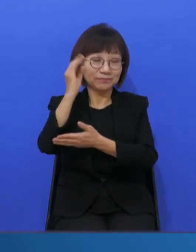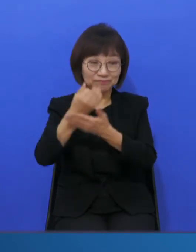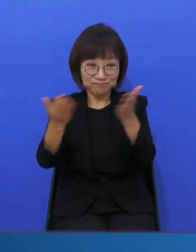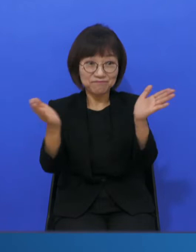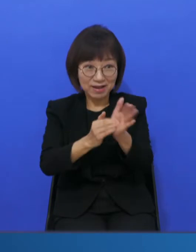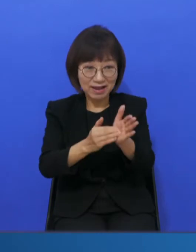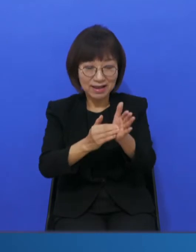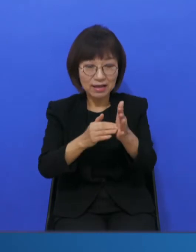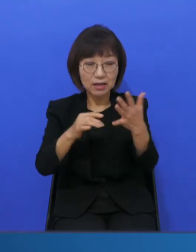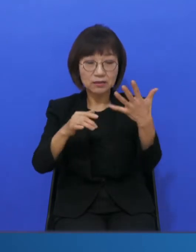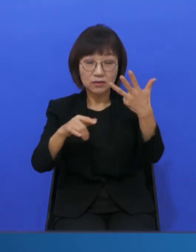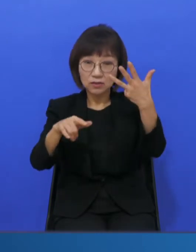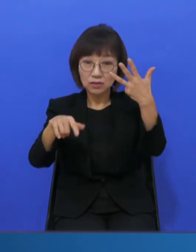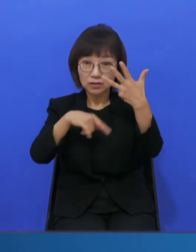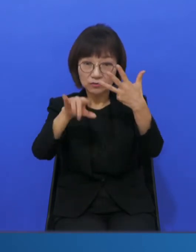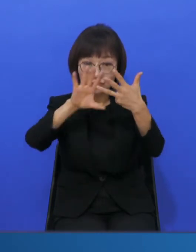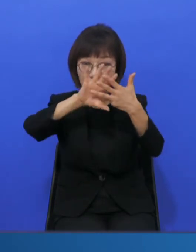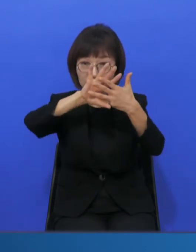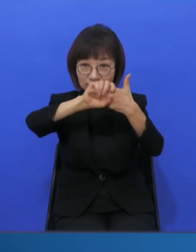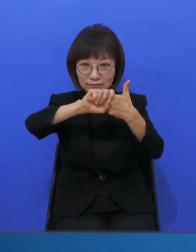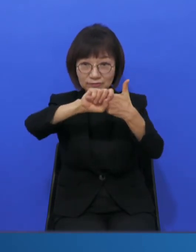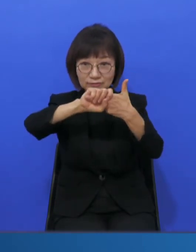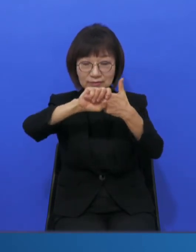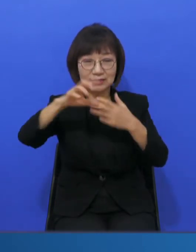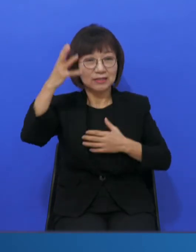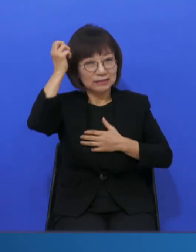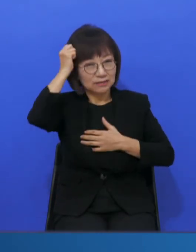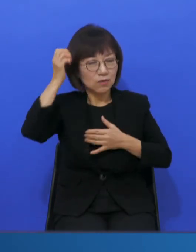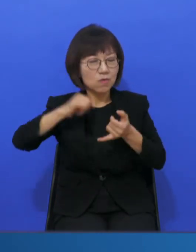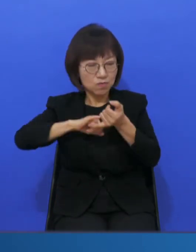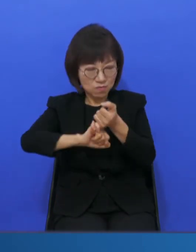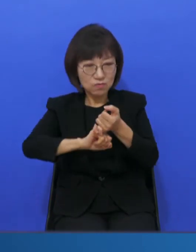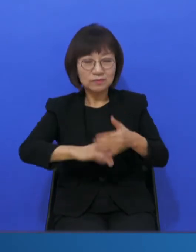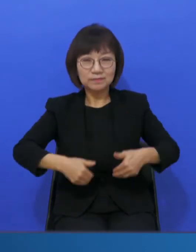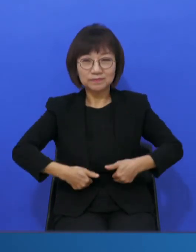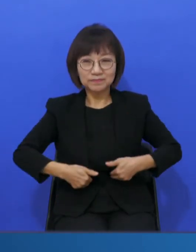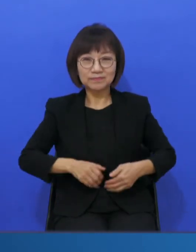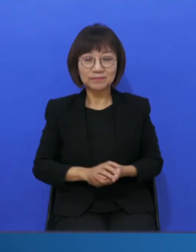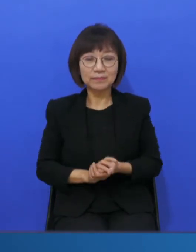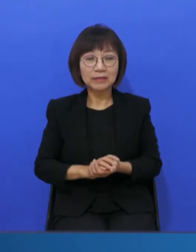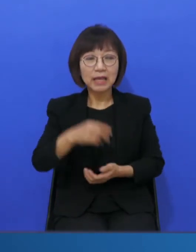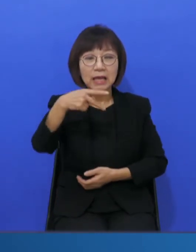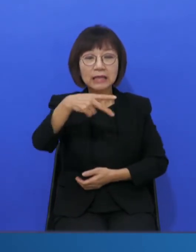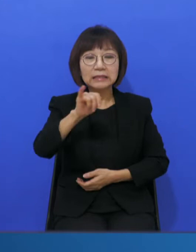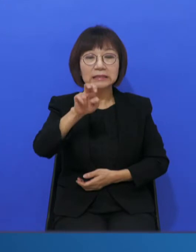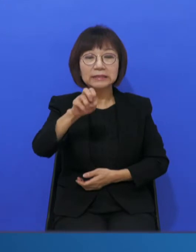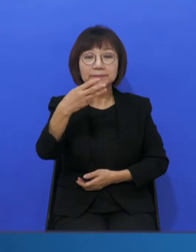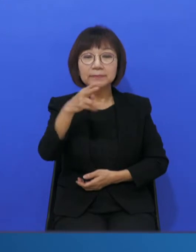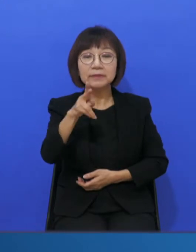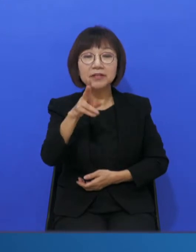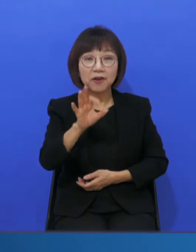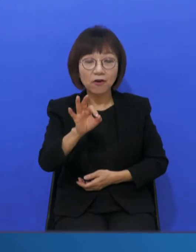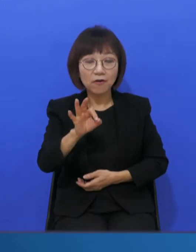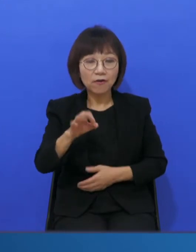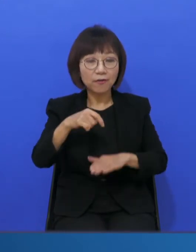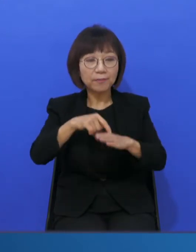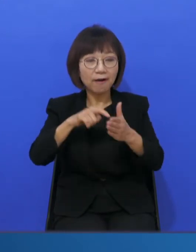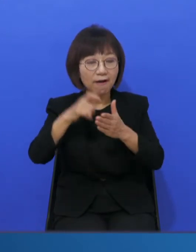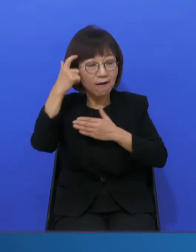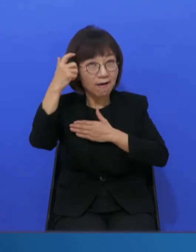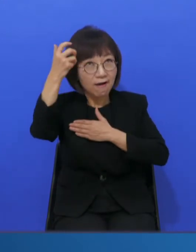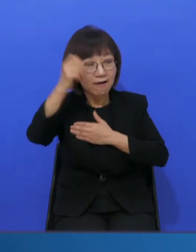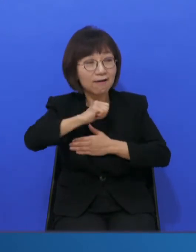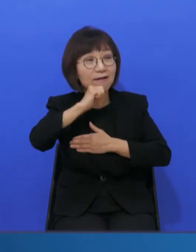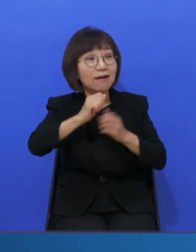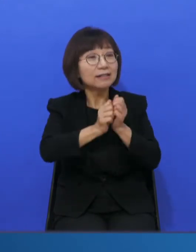so he gives us his blessings and he says to put these 3 things in your heart. 뭐라고 되어 있습니까? What does it say? 심령이 가난한 자 복이 있다. He says those who are 그 meek, 천국이